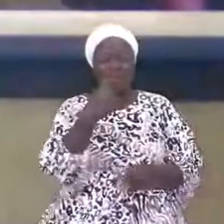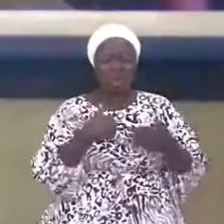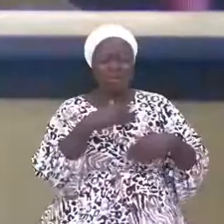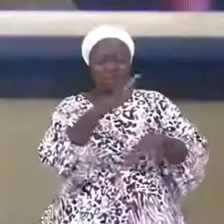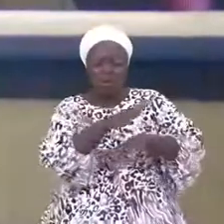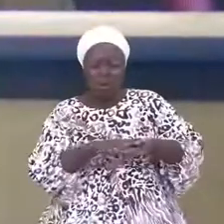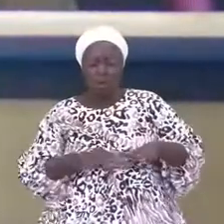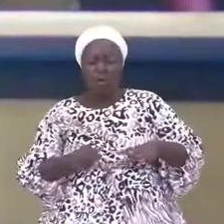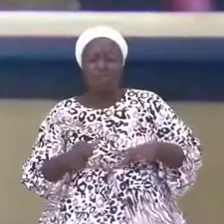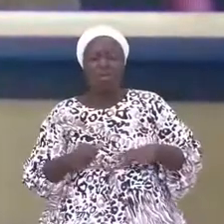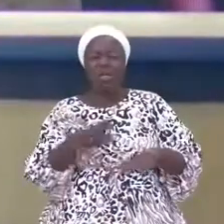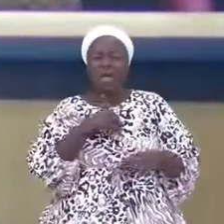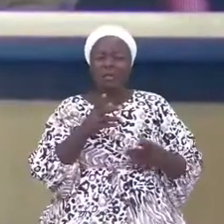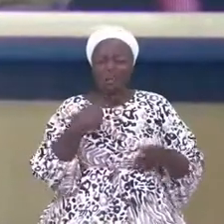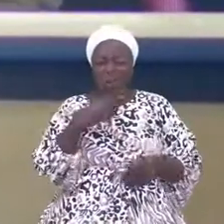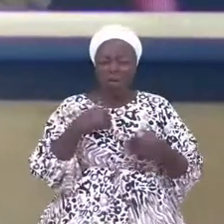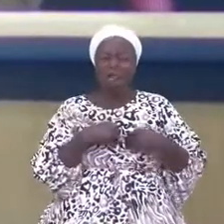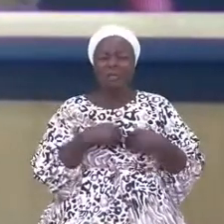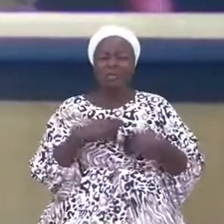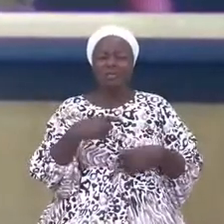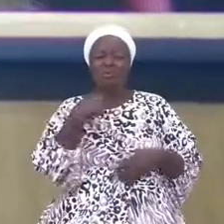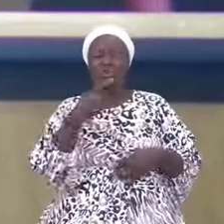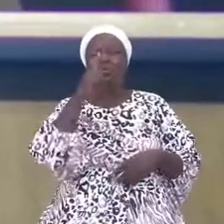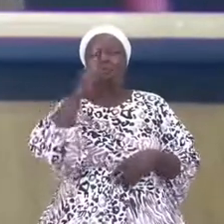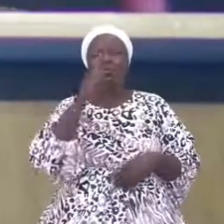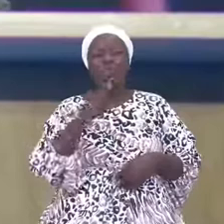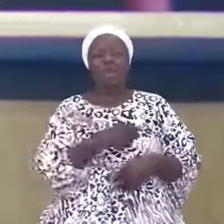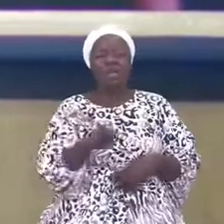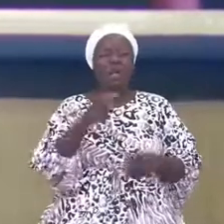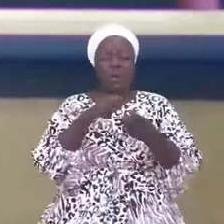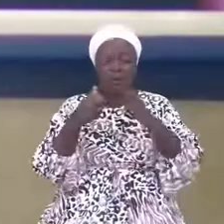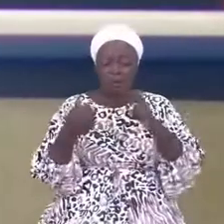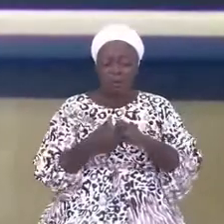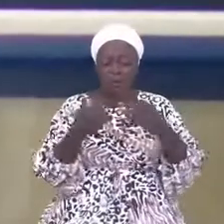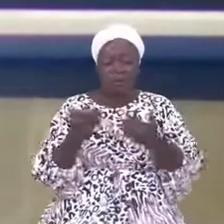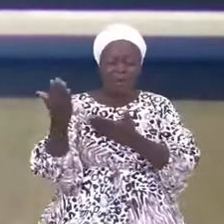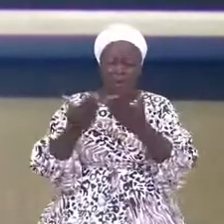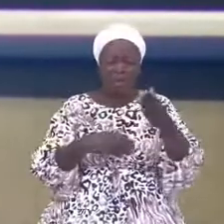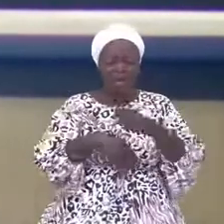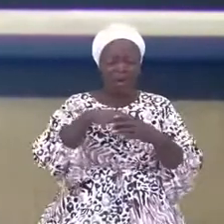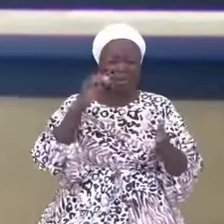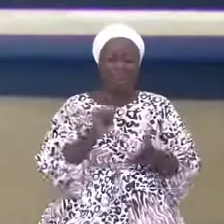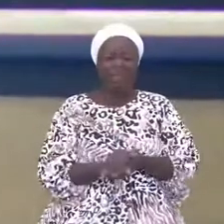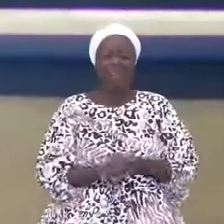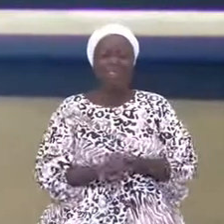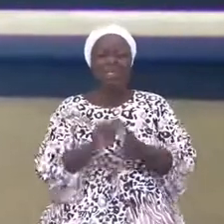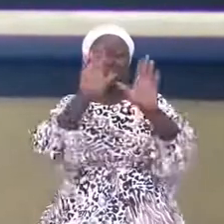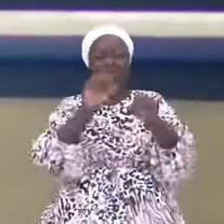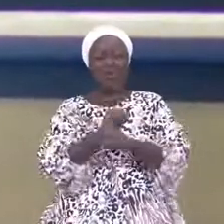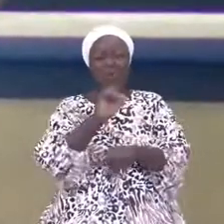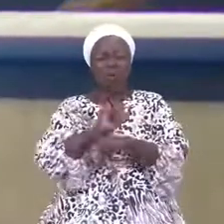pour chacun qui a mentionné son problème à toi. Étends